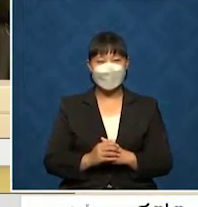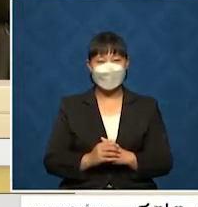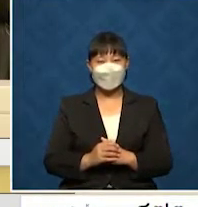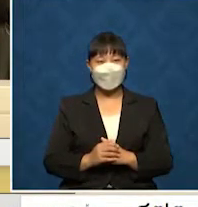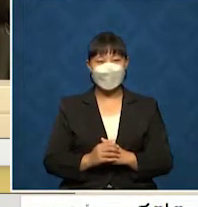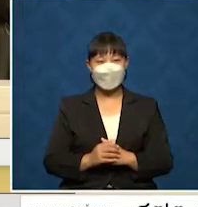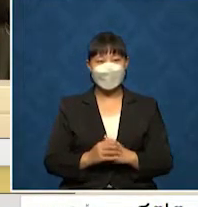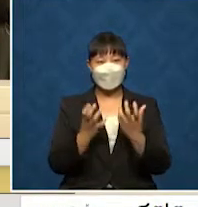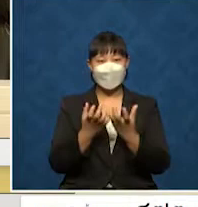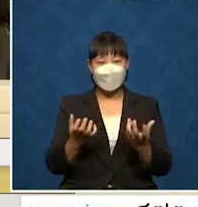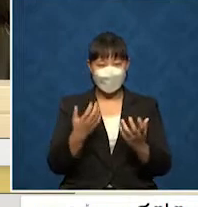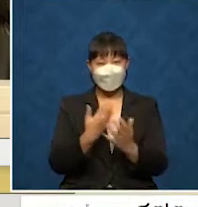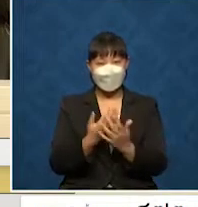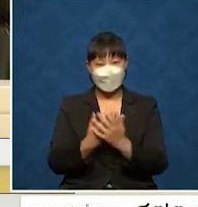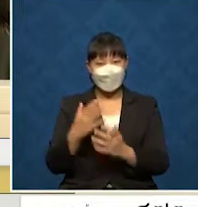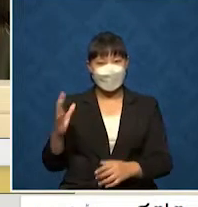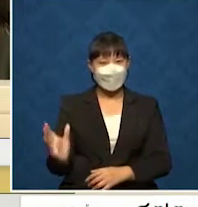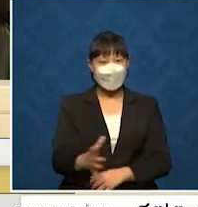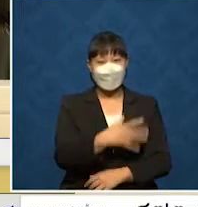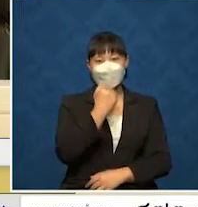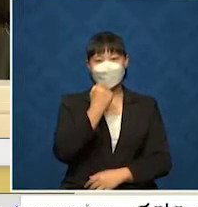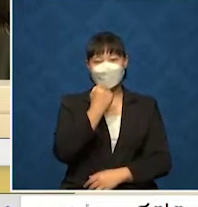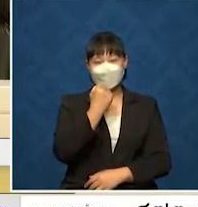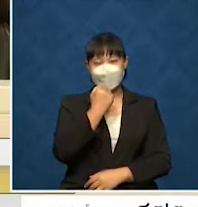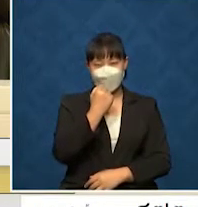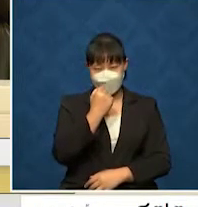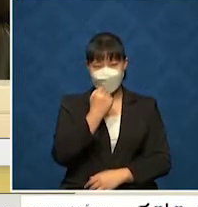การยึดทรัพย์โดยการ